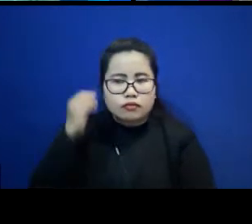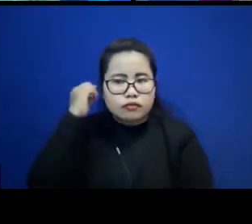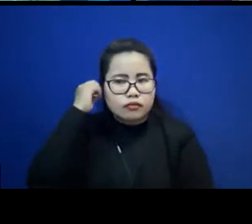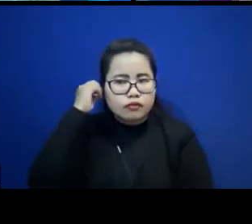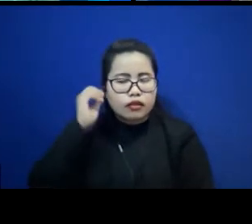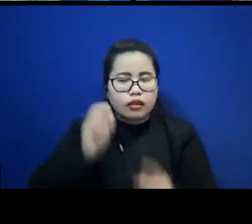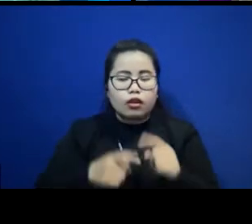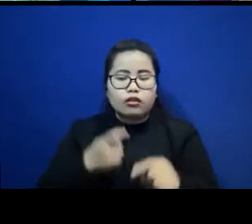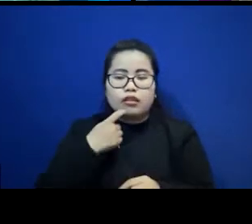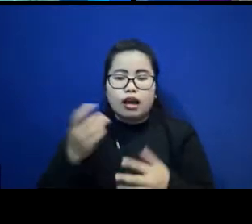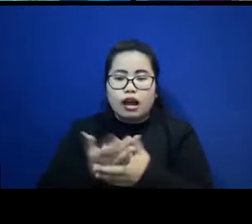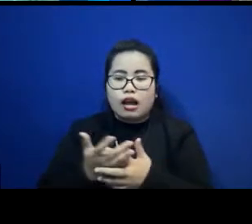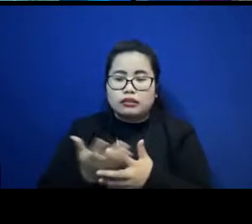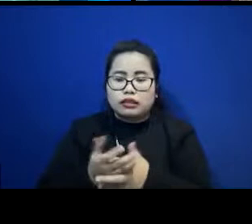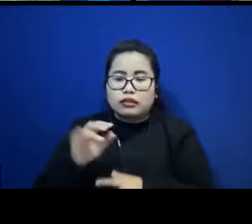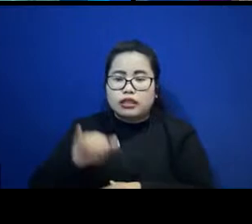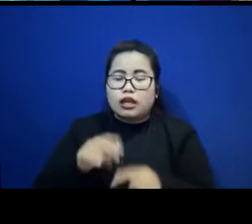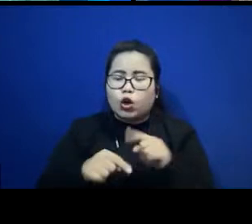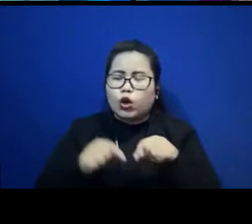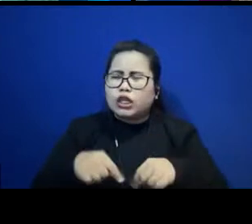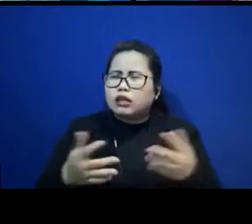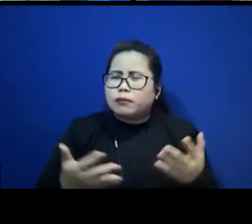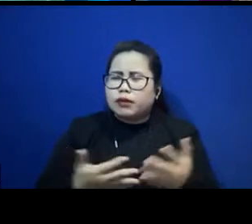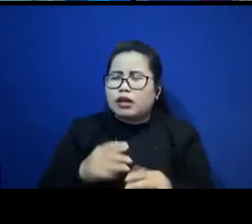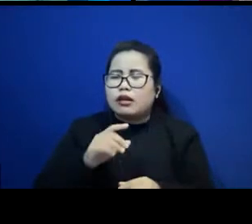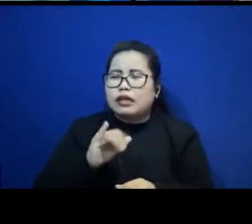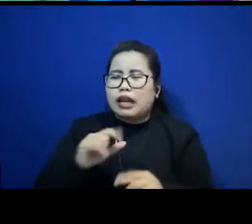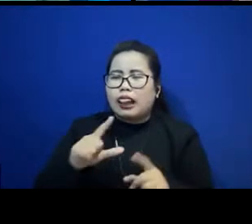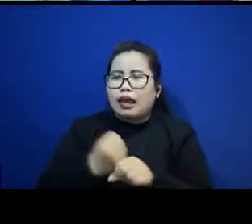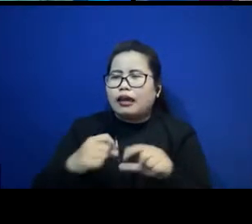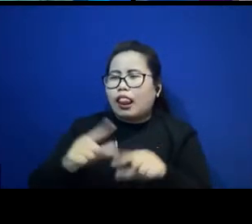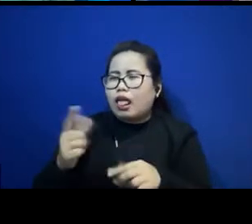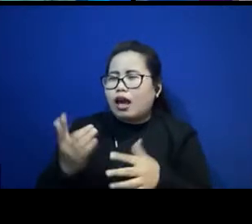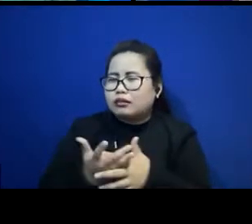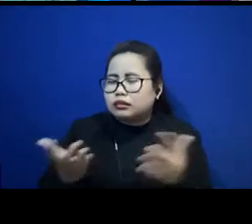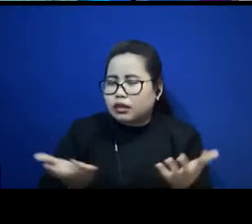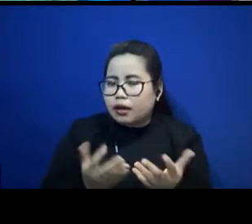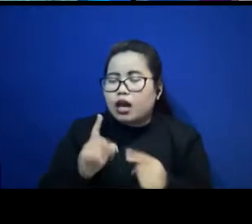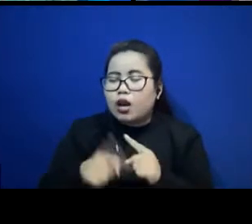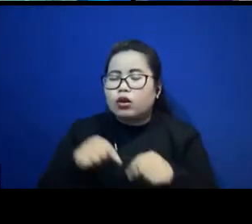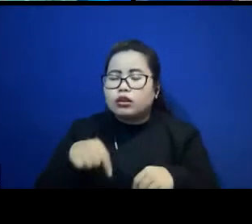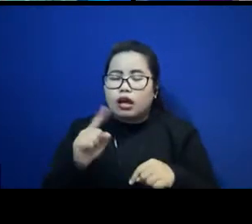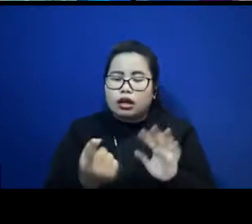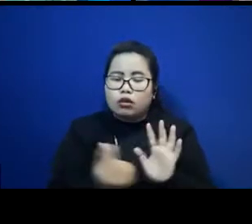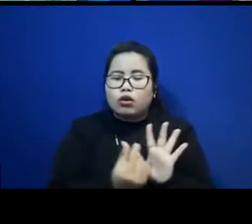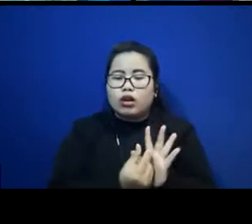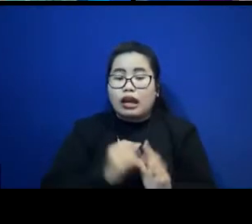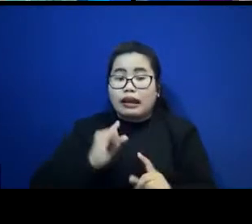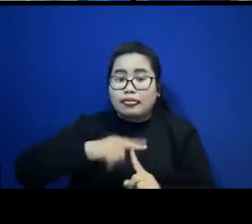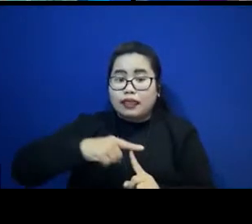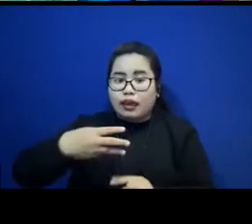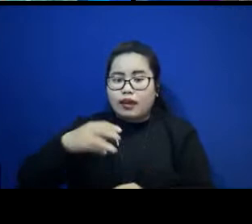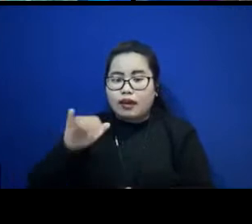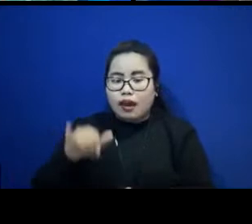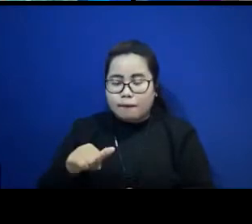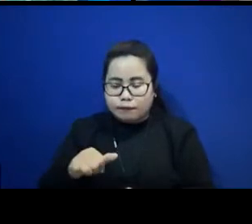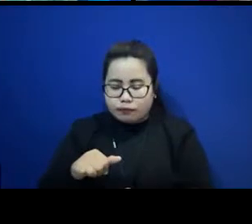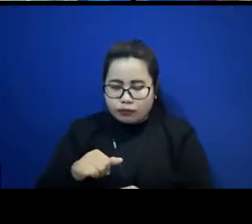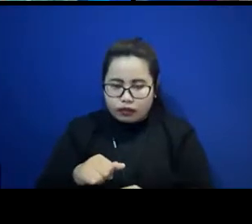terakhir mempengaruhi mengaksesnya ini bagaimana ini Obsesi itu memang adanya di undang-undang itu ya termasuk